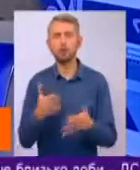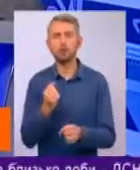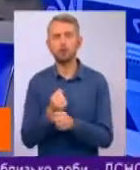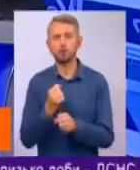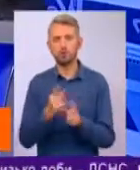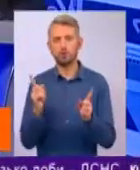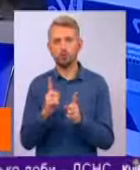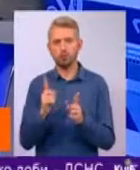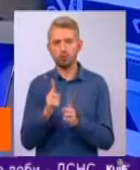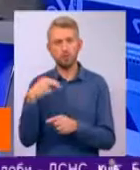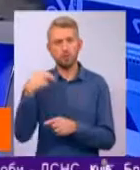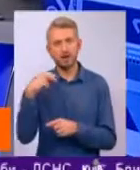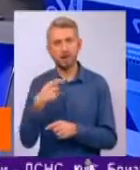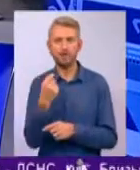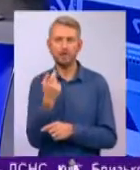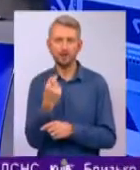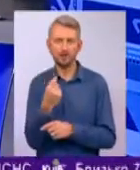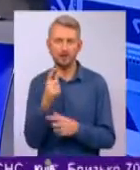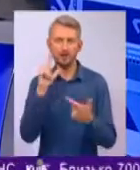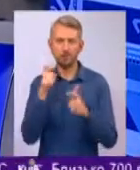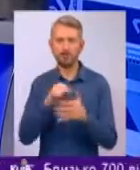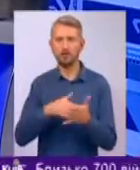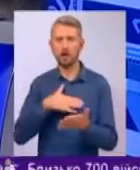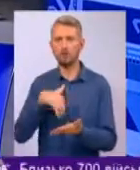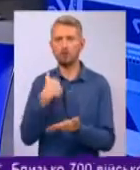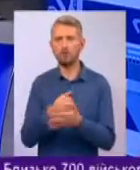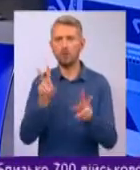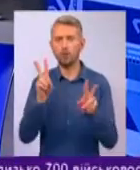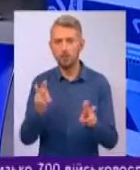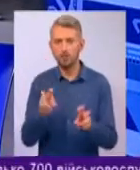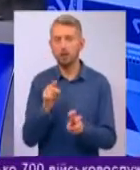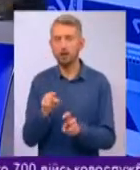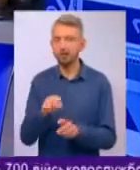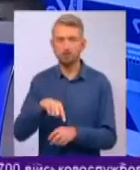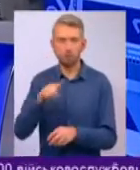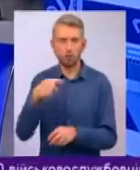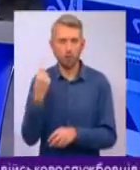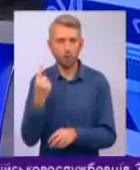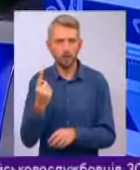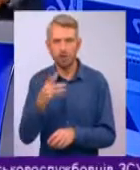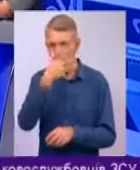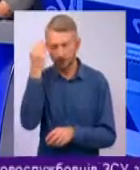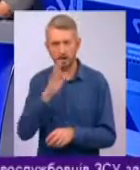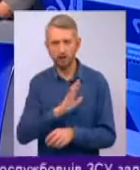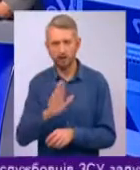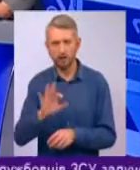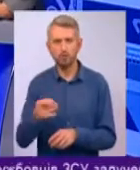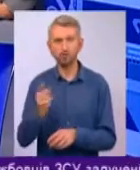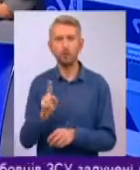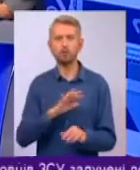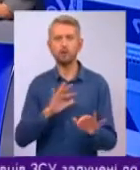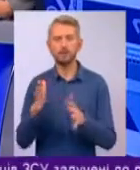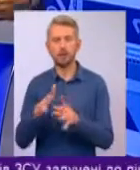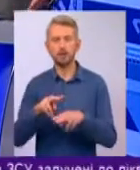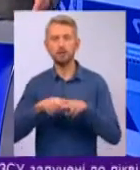зробити невеличку і перерву, і трішки, звичайно, відволіктися від нашої основної теми. Звичайно, вона номер один, але не забуваємо про те, що відбувається